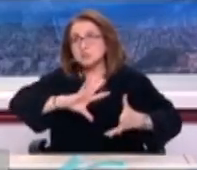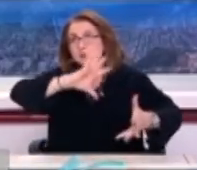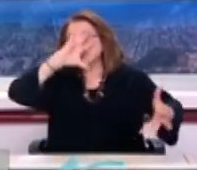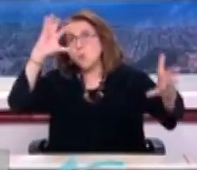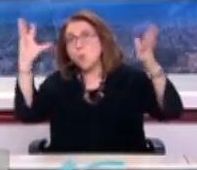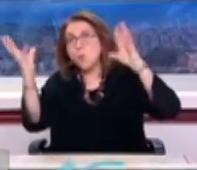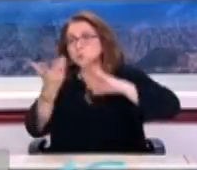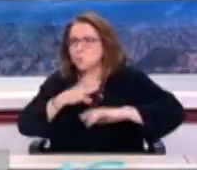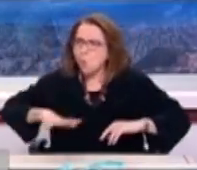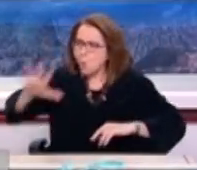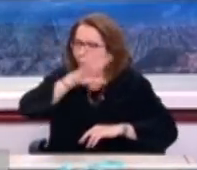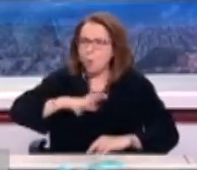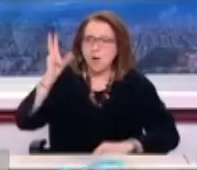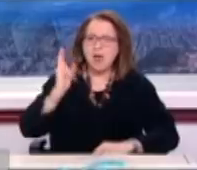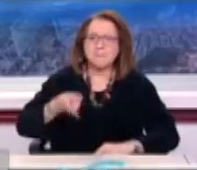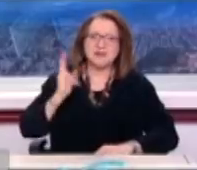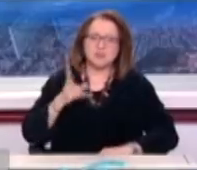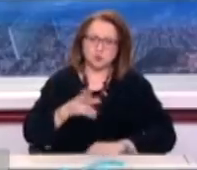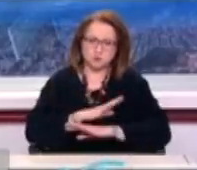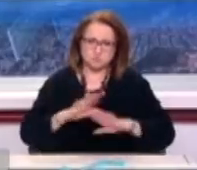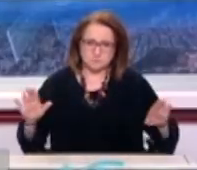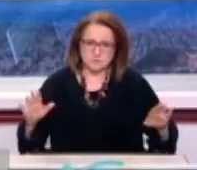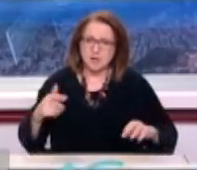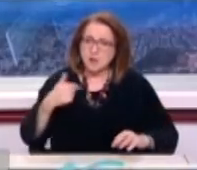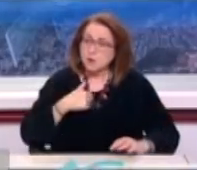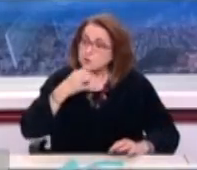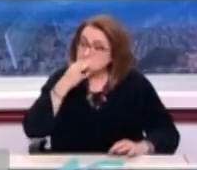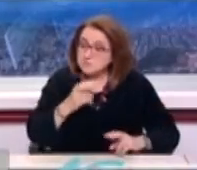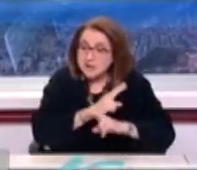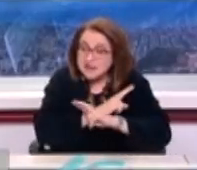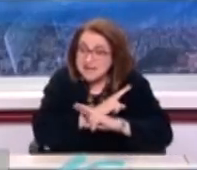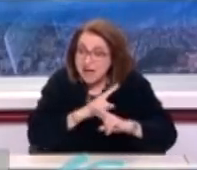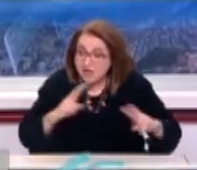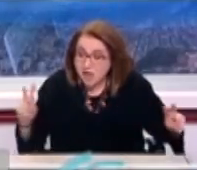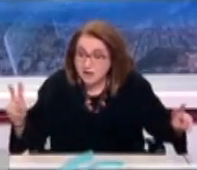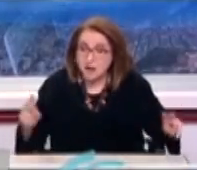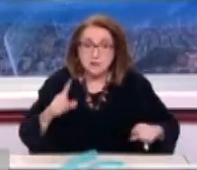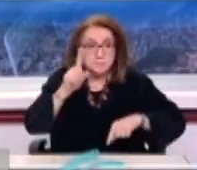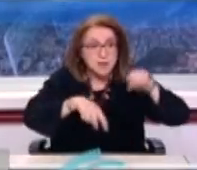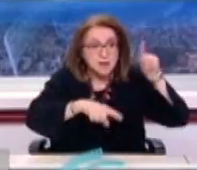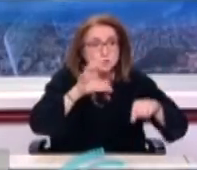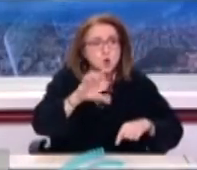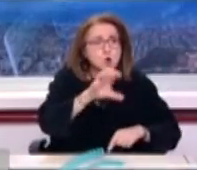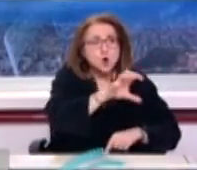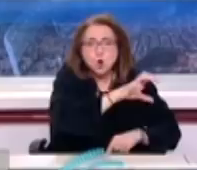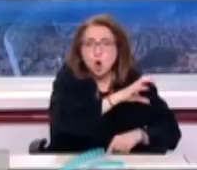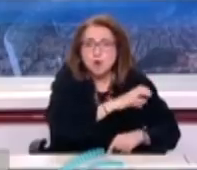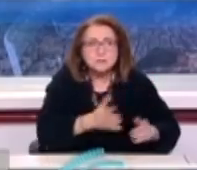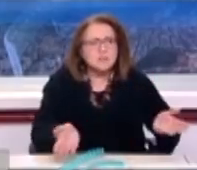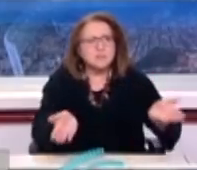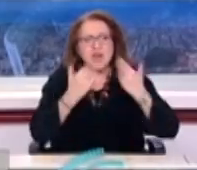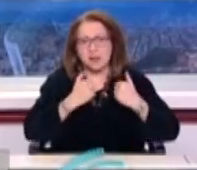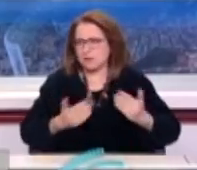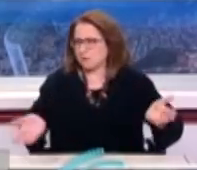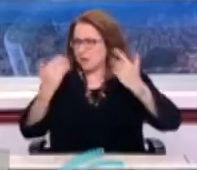περισσότερες περιπτώσεις της νόσου από χώρες στις οποίες δεν αναφέρονται. Σας το διάβασα καθαρά στις δηλώσεις που έκανα προηγουμένως. Περιμένουμε επέκταση των